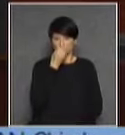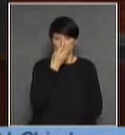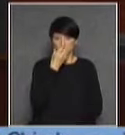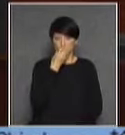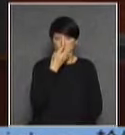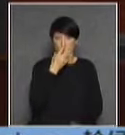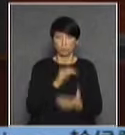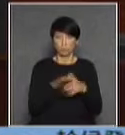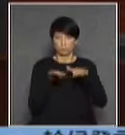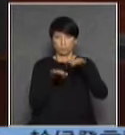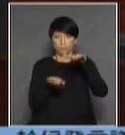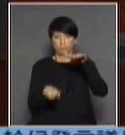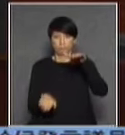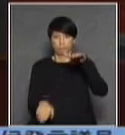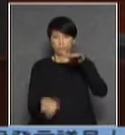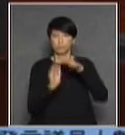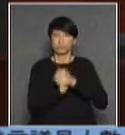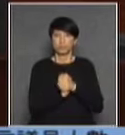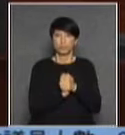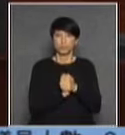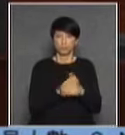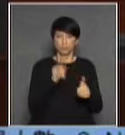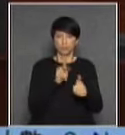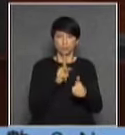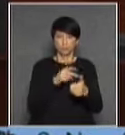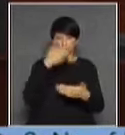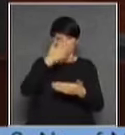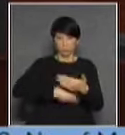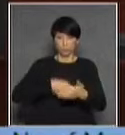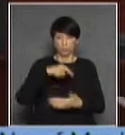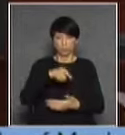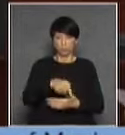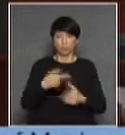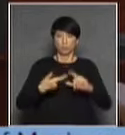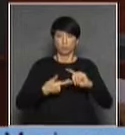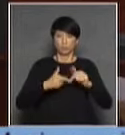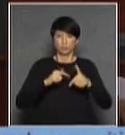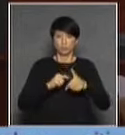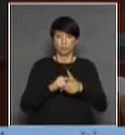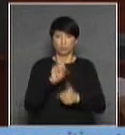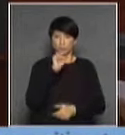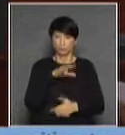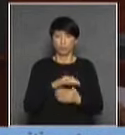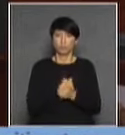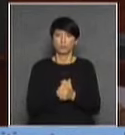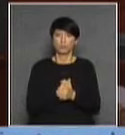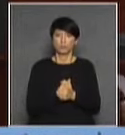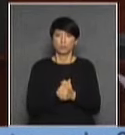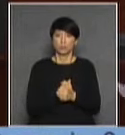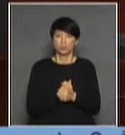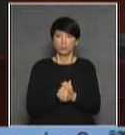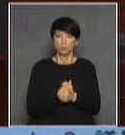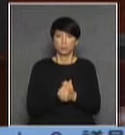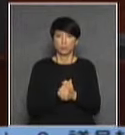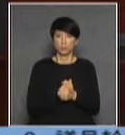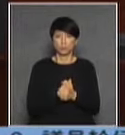落後啊。咁所以必須透過呢一個刪減咧，係去呢一個嘅指出啊，即係呢一個問題即